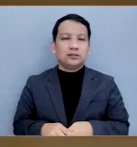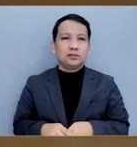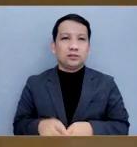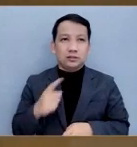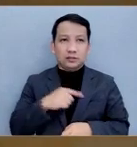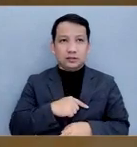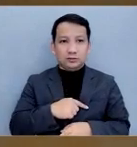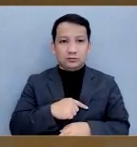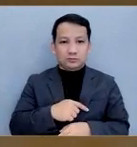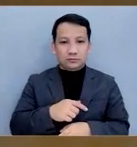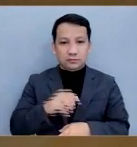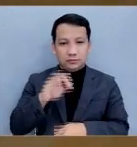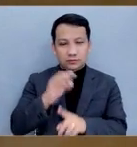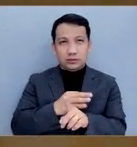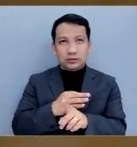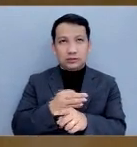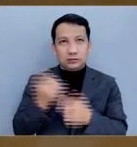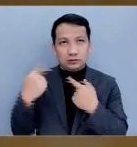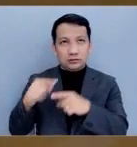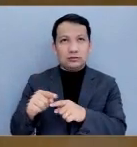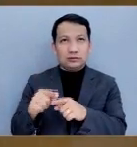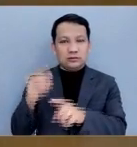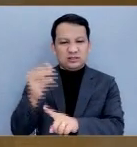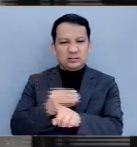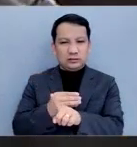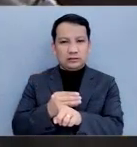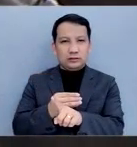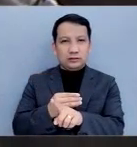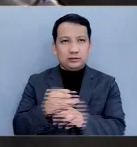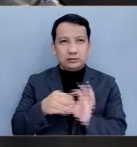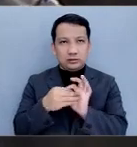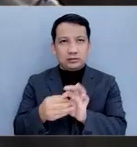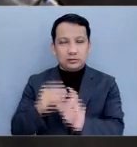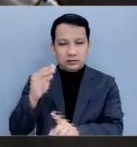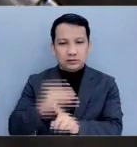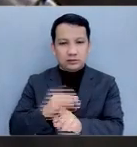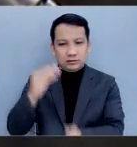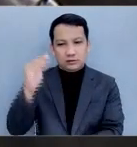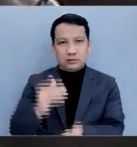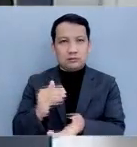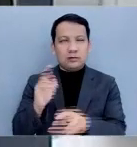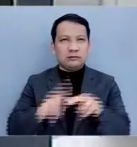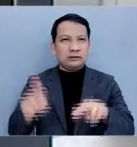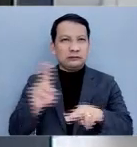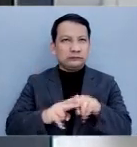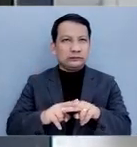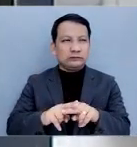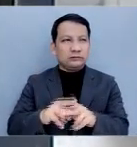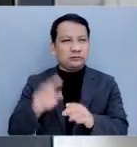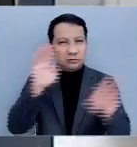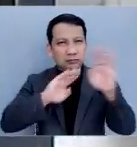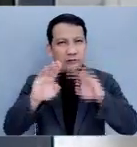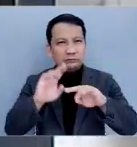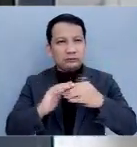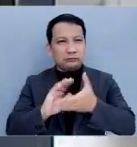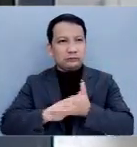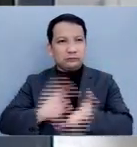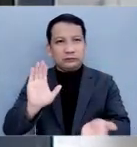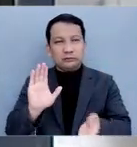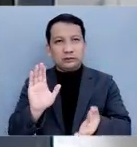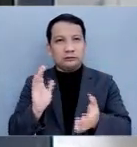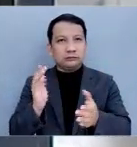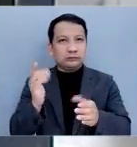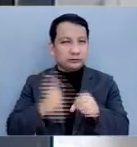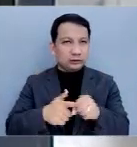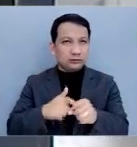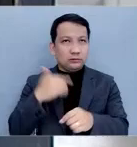going March, doon na nag-uumpis ang bumaba. Dagdag problema rin sa consumers ang nagbabadyang taas presyo sa petrolyo